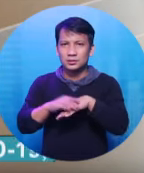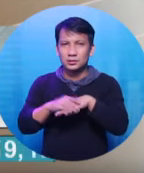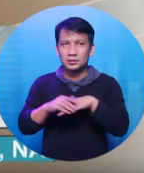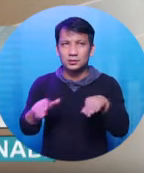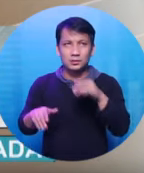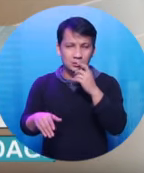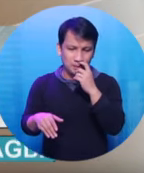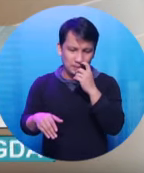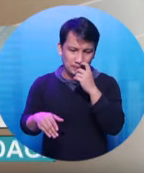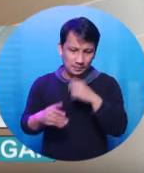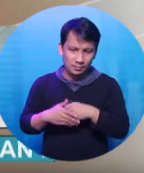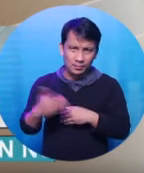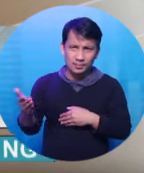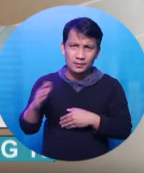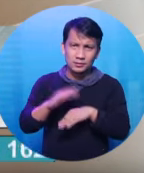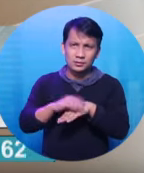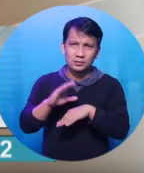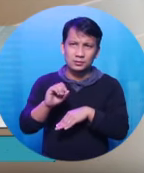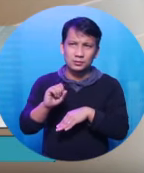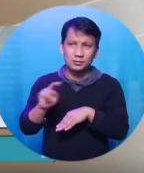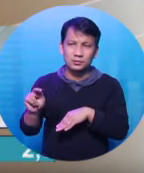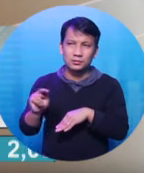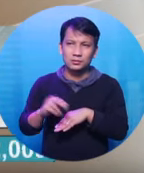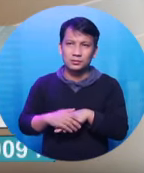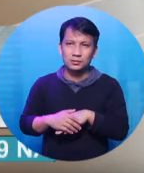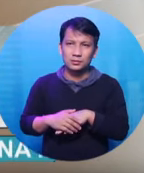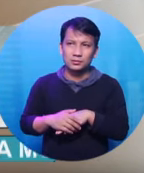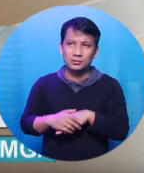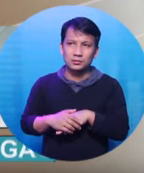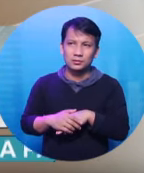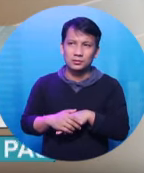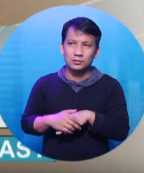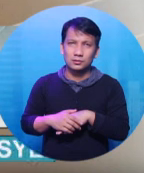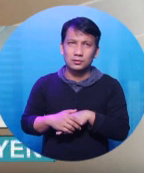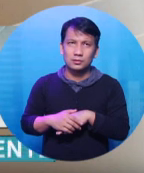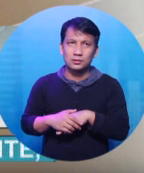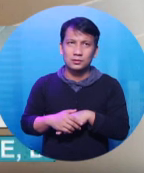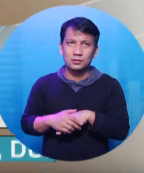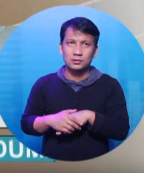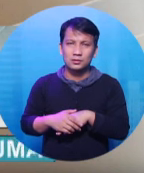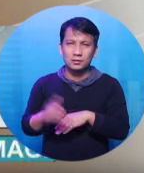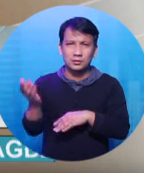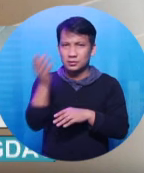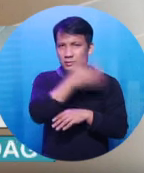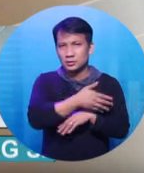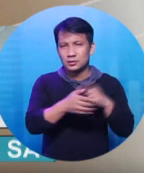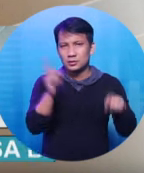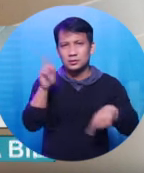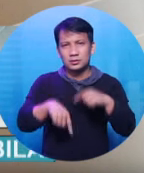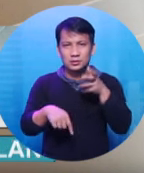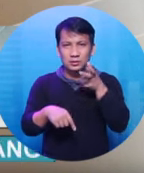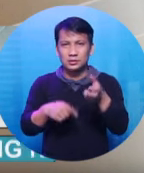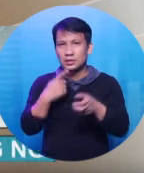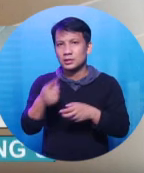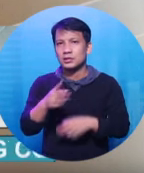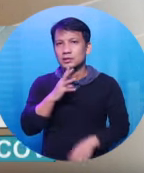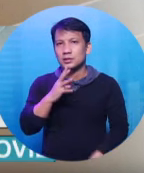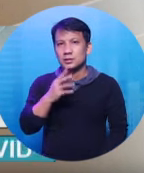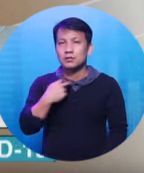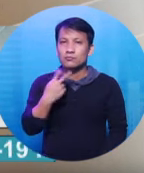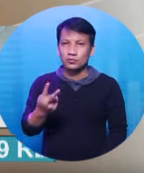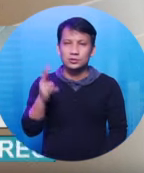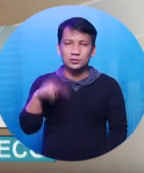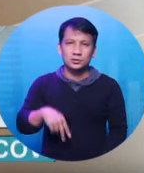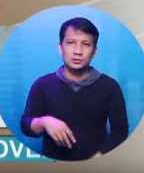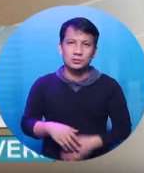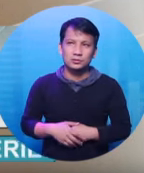Hindi, okay, kayo pong on air, ma'am. Kayo pong on air. May narinig po kasi ako. Ma'am, ayan niyo lang po, ma'am. I-disregard niyo lang yan kasi hindi kayo lang po napapakinggan yung boses niyo lang